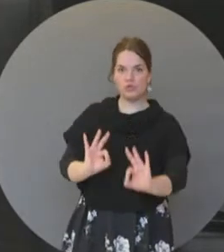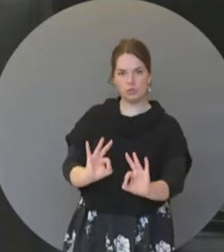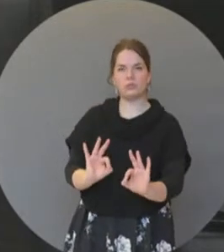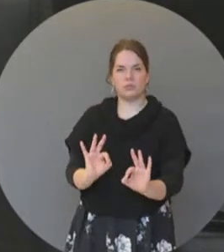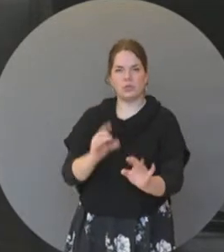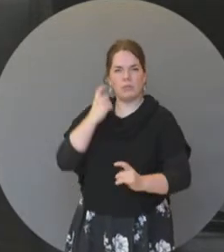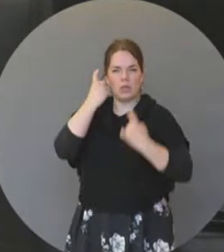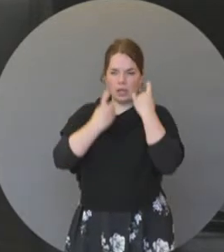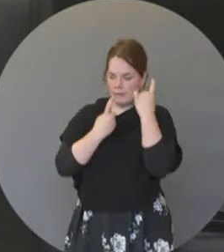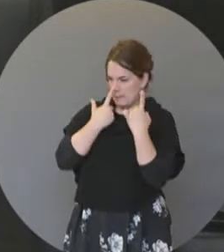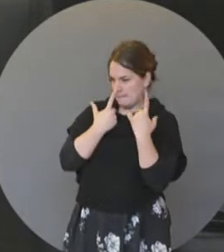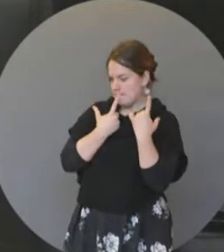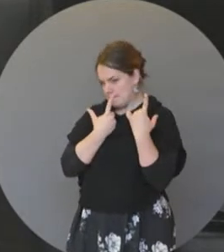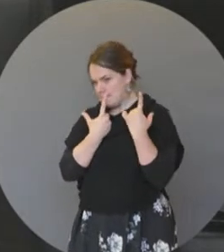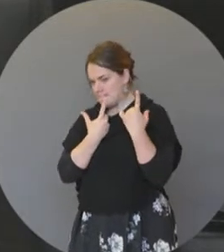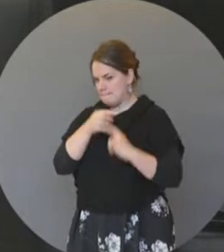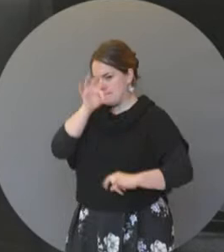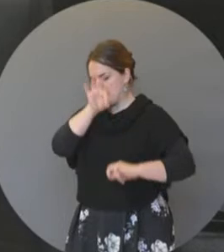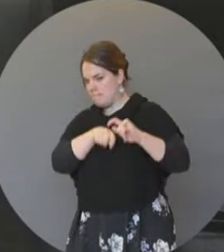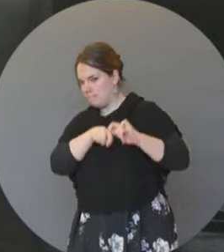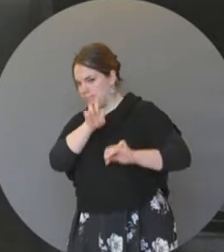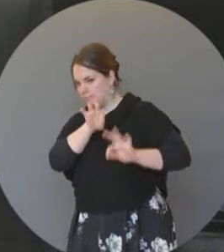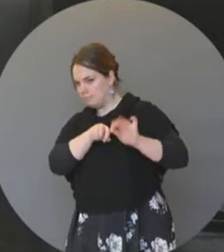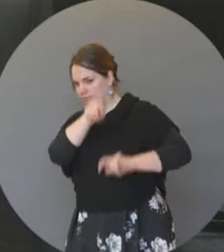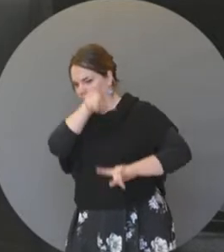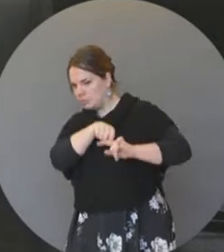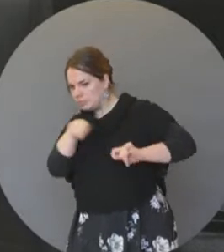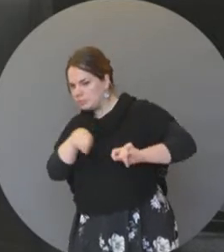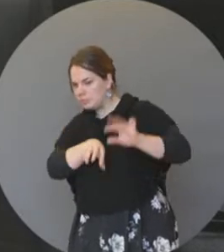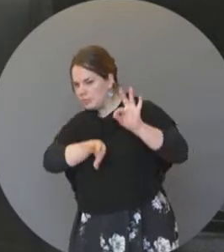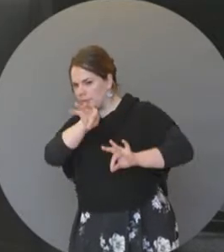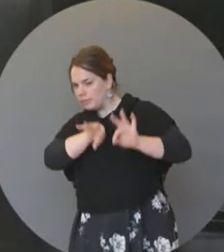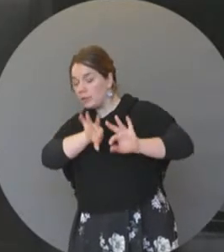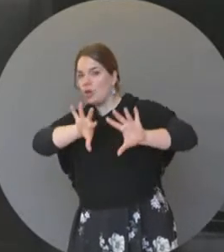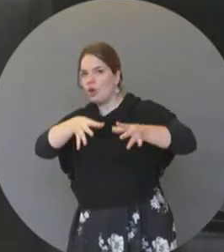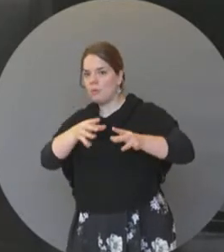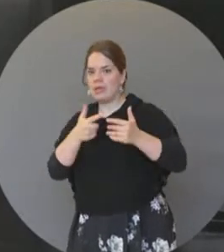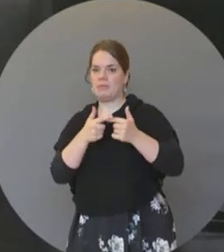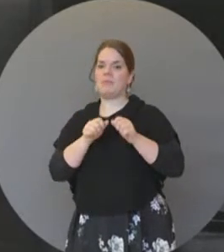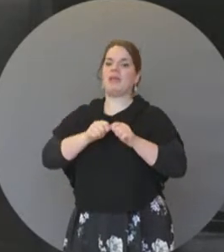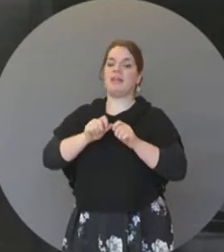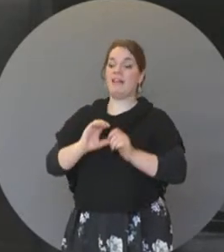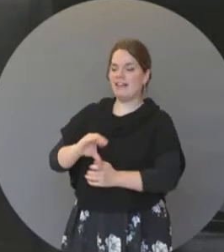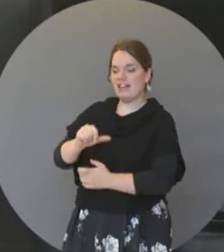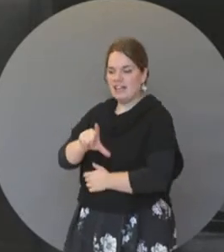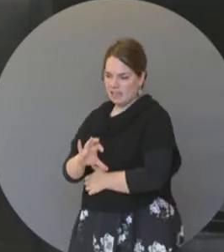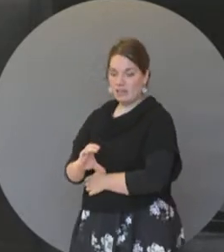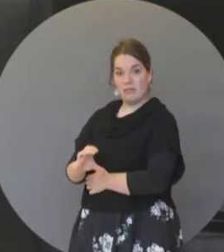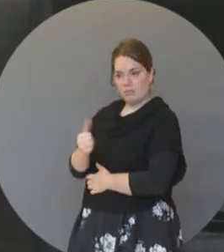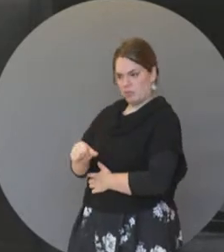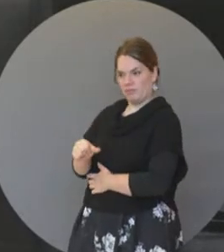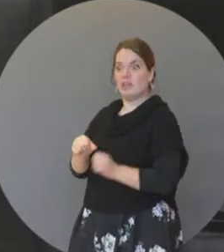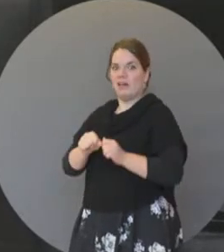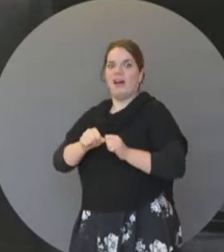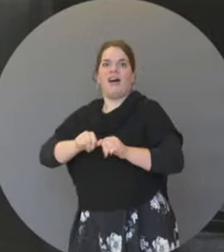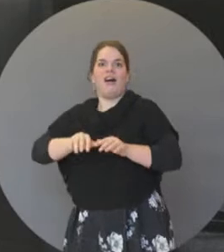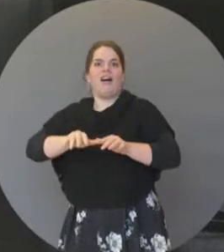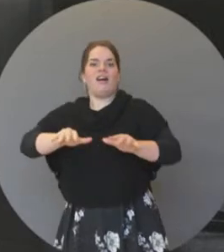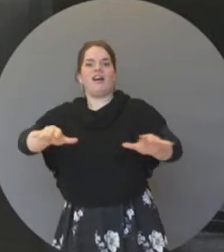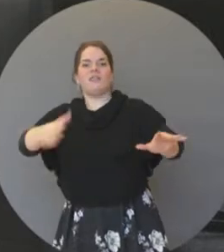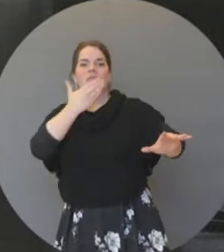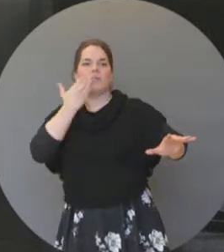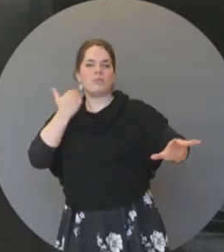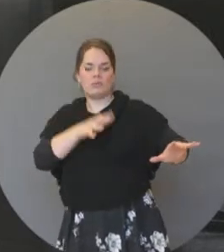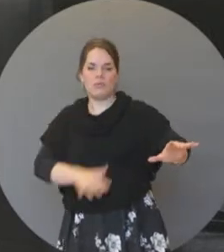ajuster et généraliser à terme ce déploiement qui je suis convaincue doit répondre à un meilleur accompagnement